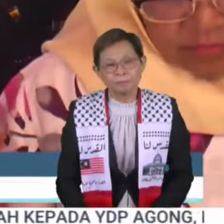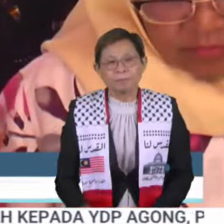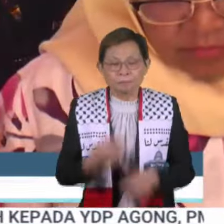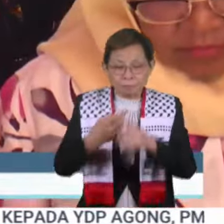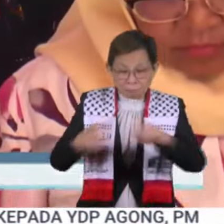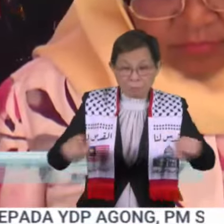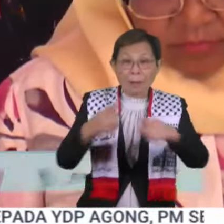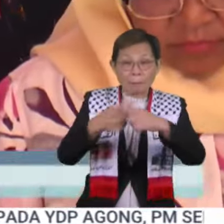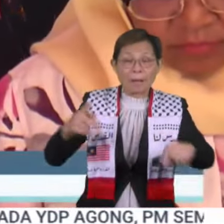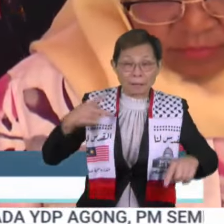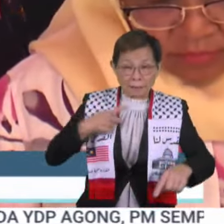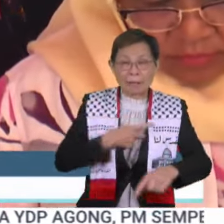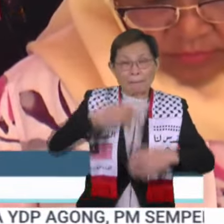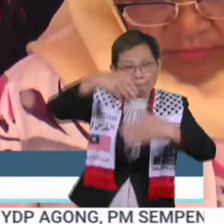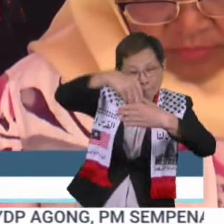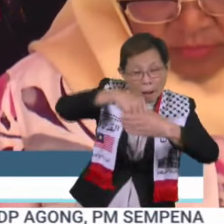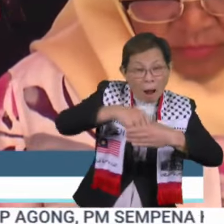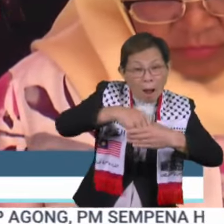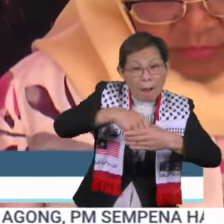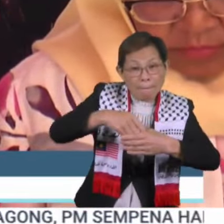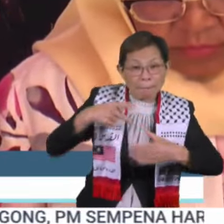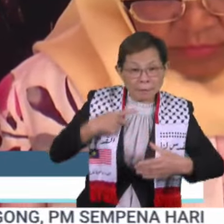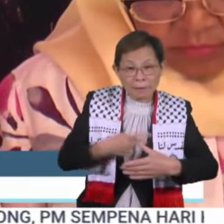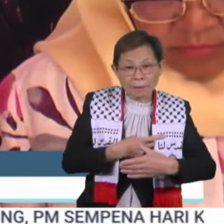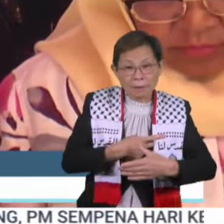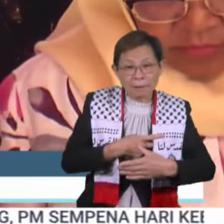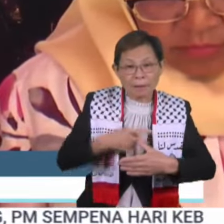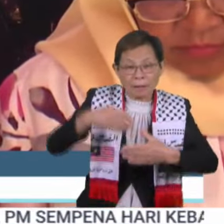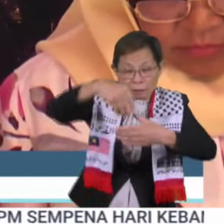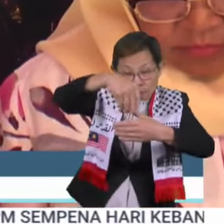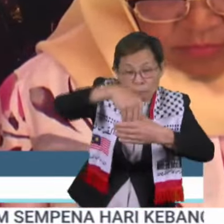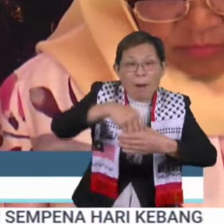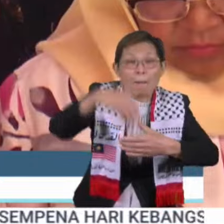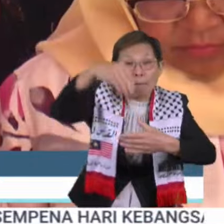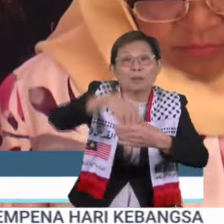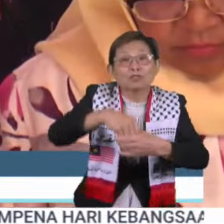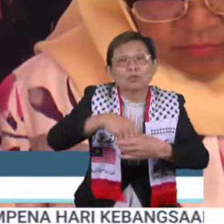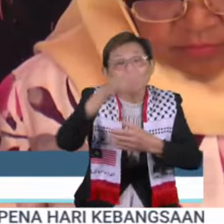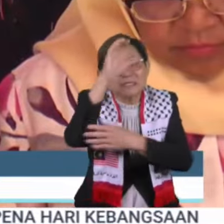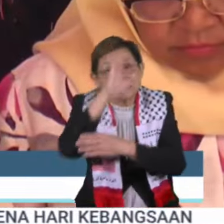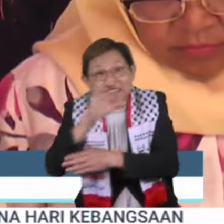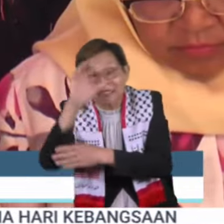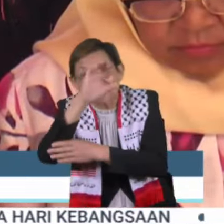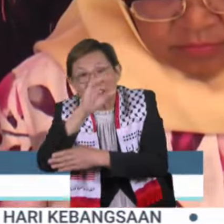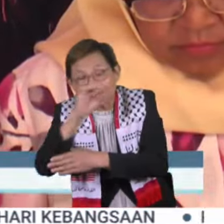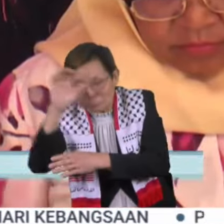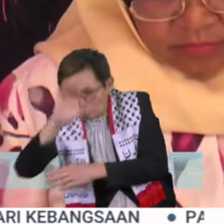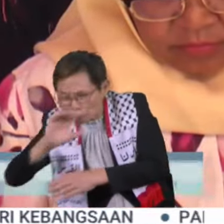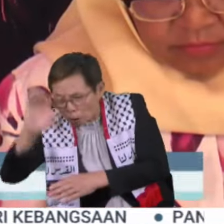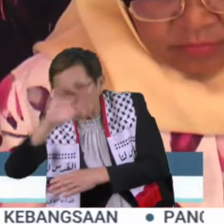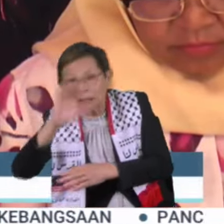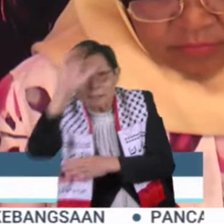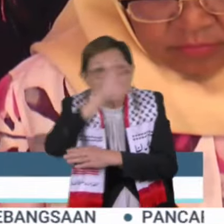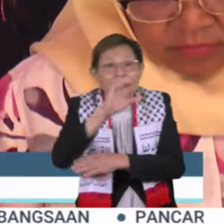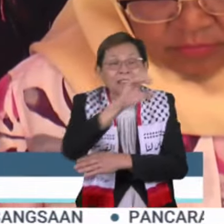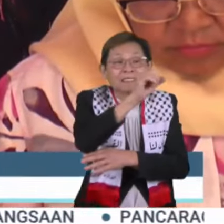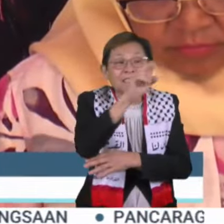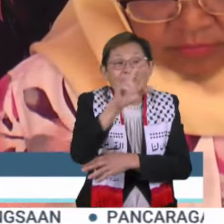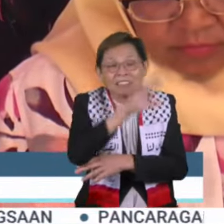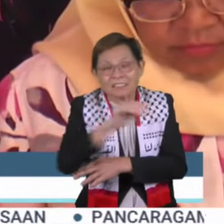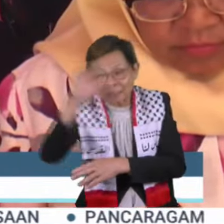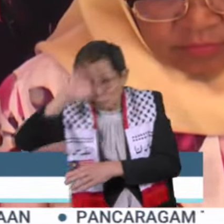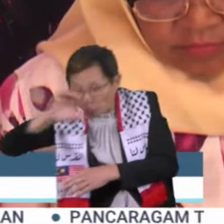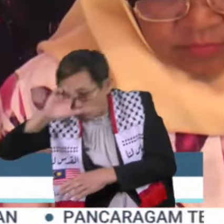Tetapi kita akan masuk pula ke situasi search and recovery. Ya. So search and recovery ini kita